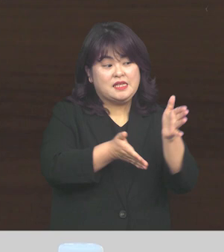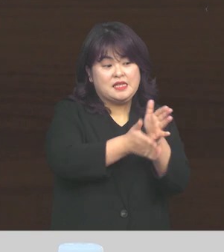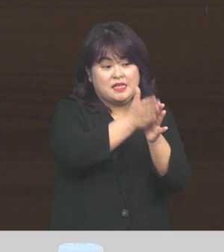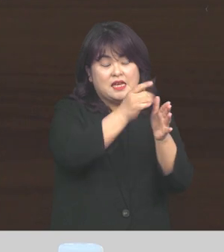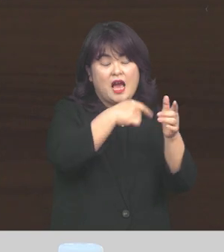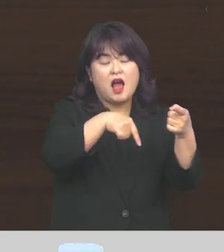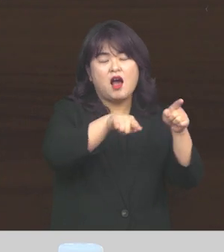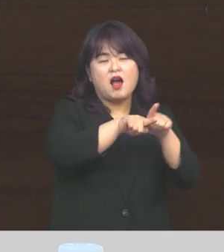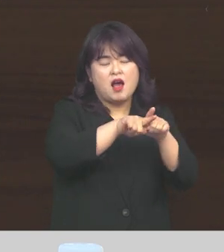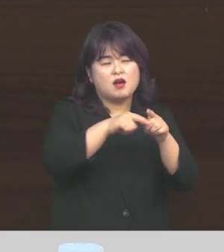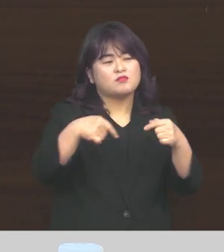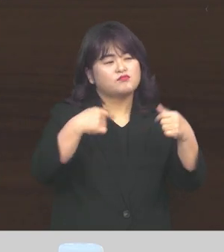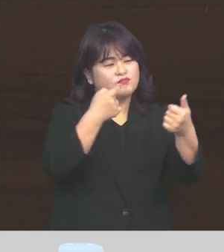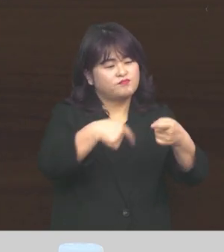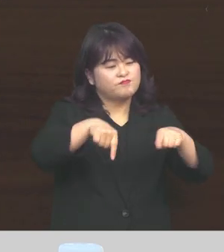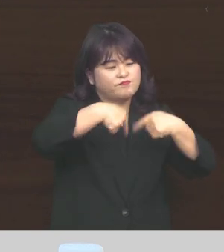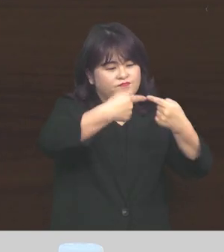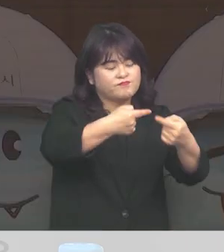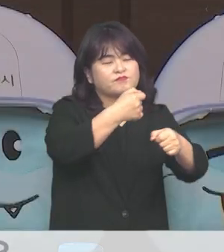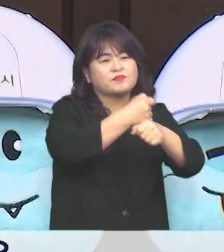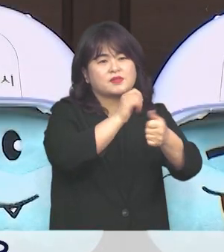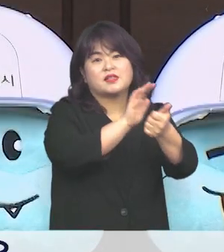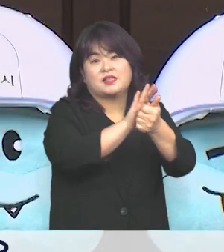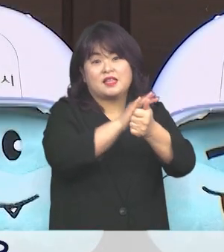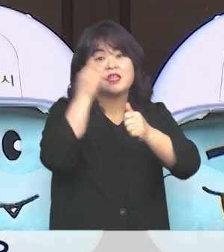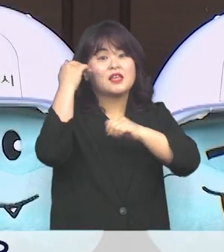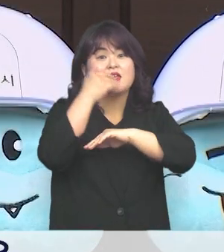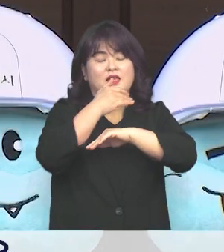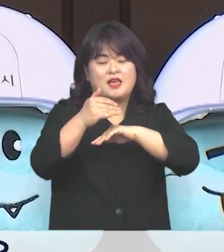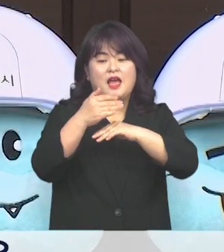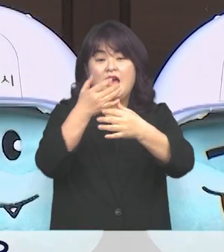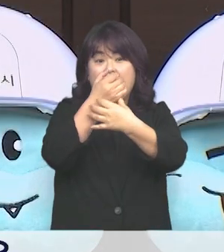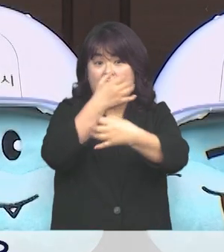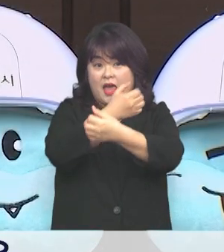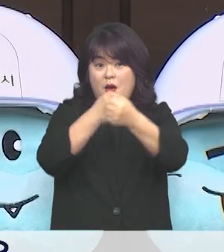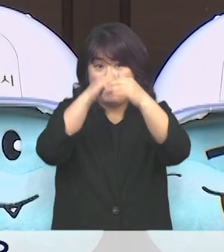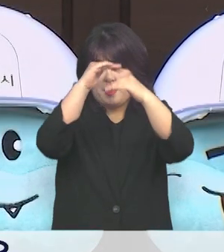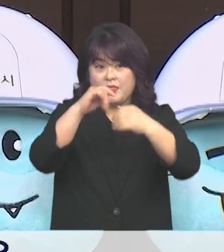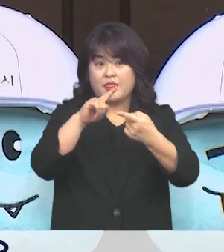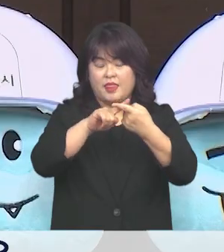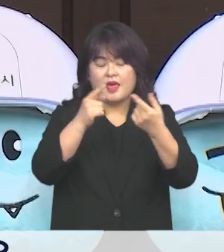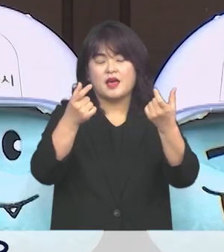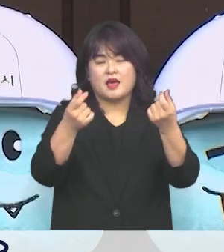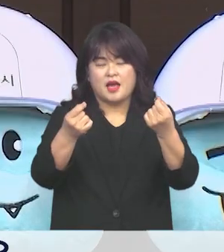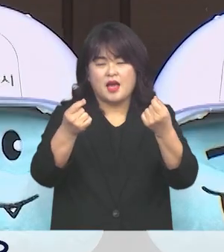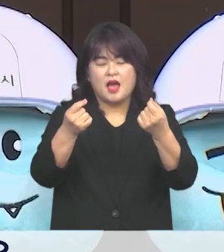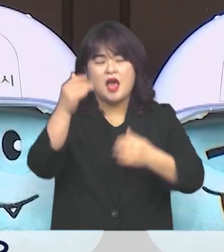시정하시는데 저희가 함께할 수 있도록 최선을 다하겠습니다. 협약을 통해서